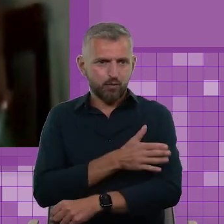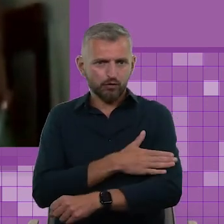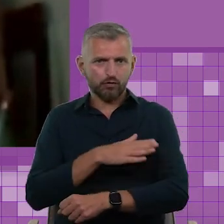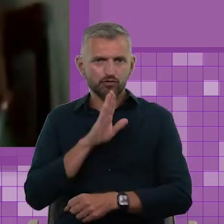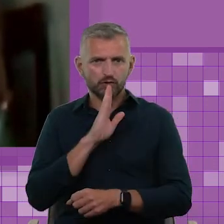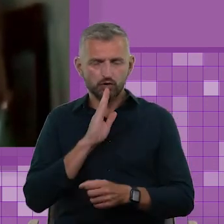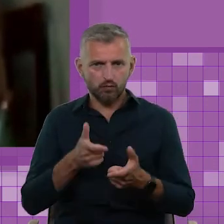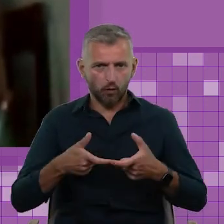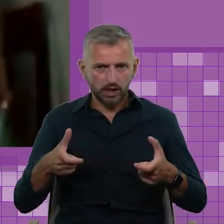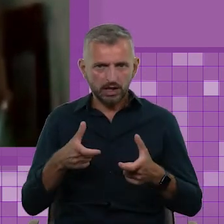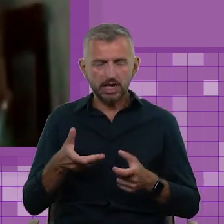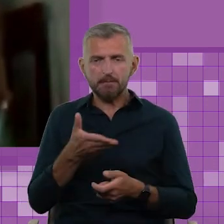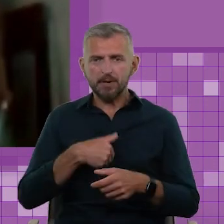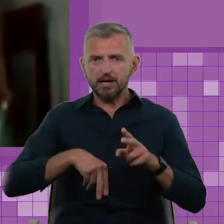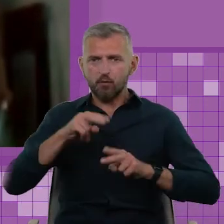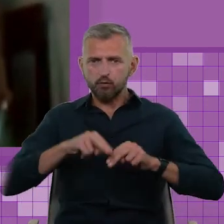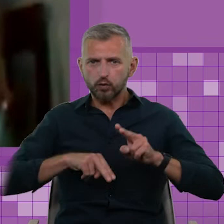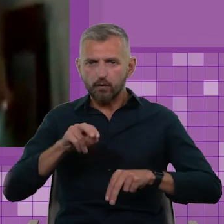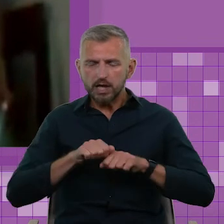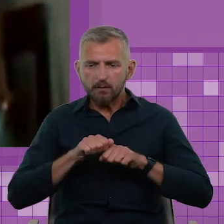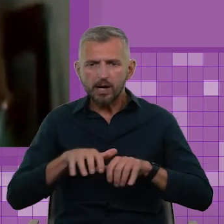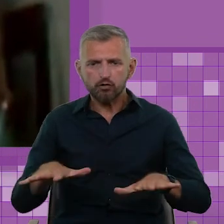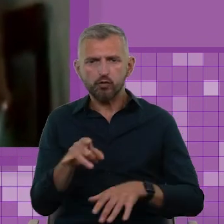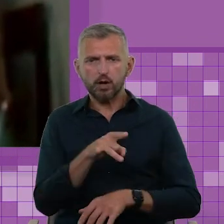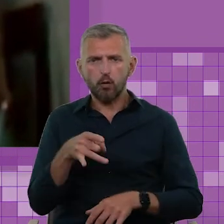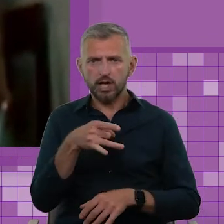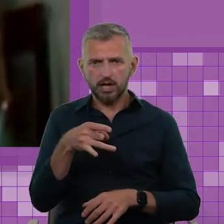жіночому конгресі. Ми побудували мережу регіональних